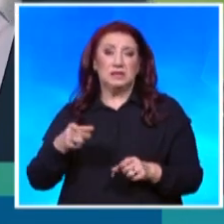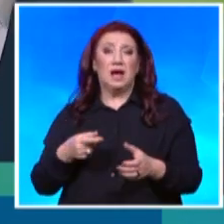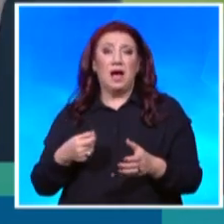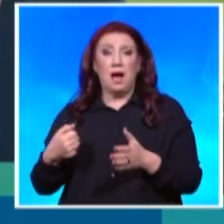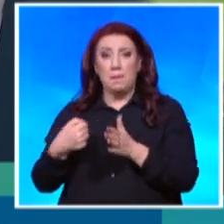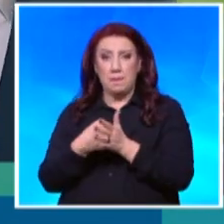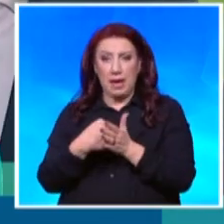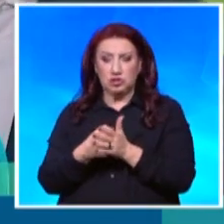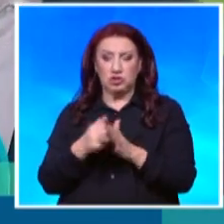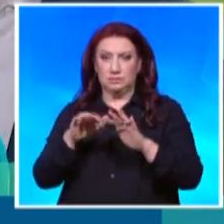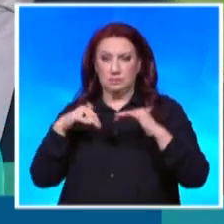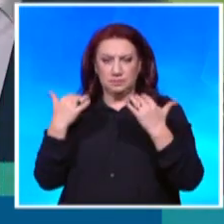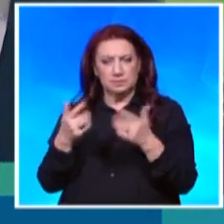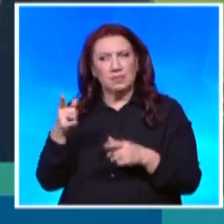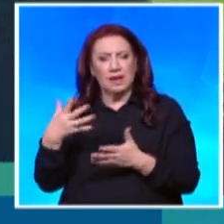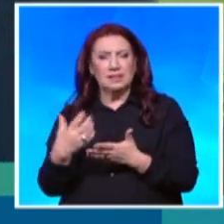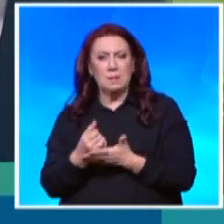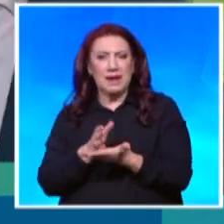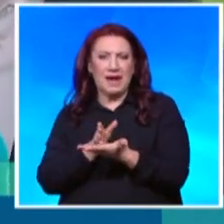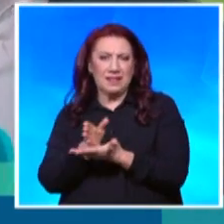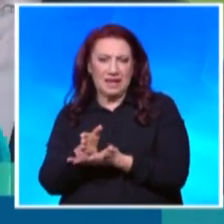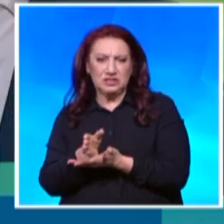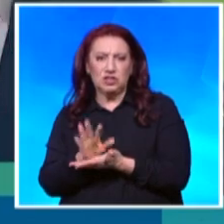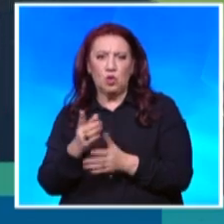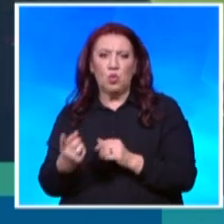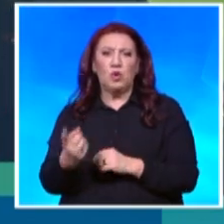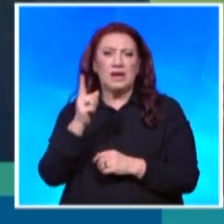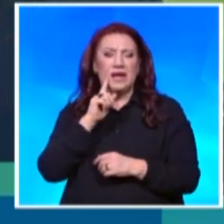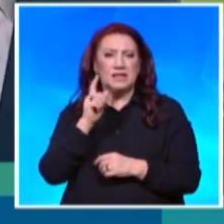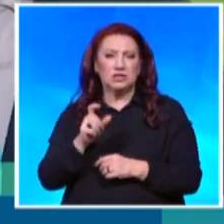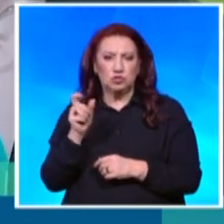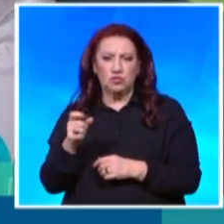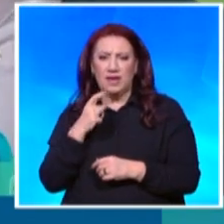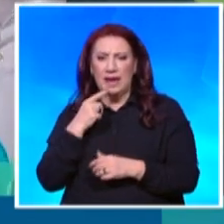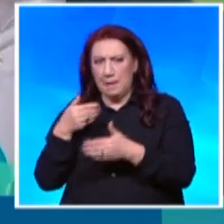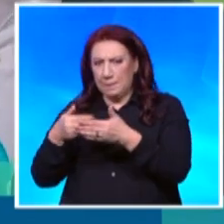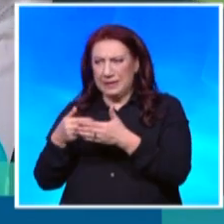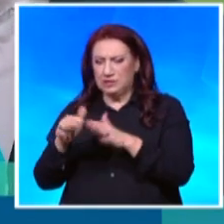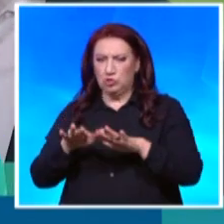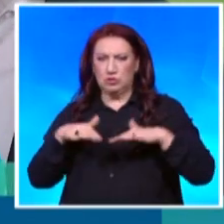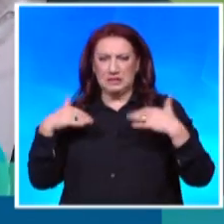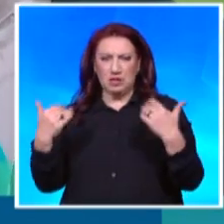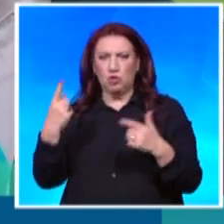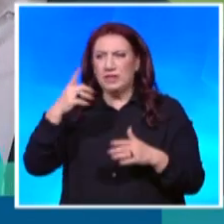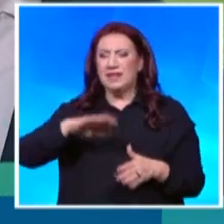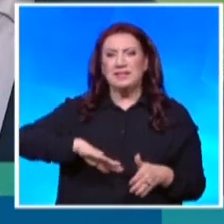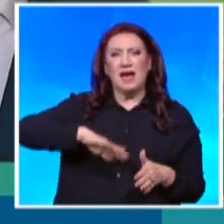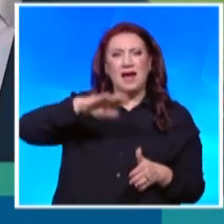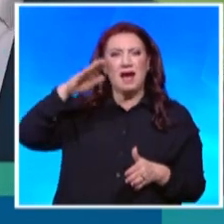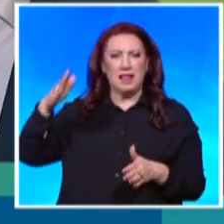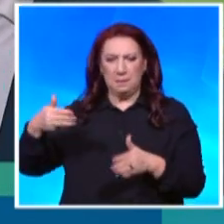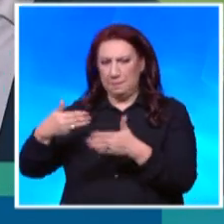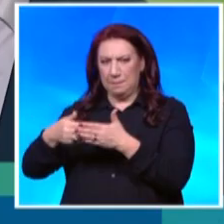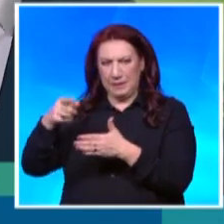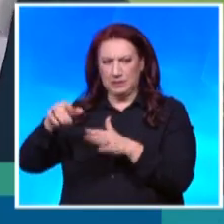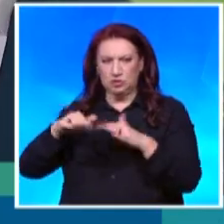крайна сметка намериха начин да подкрепят своите любимци. Около 1000 привърженици бяха точно до стадиона на един хълм, намиращ се близо до съоръжението,